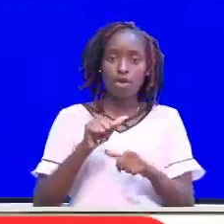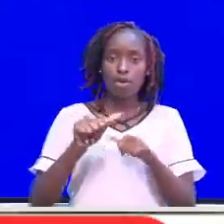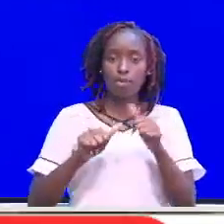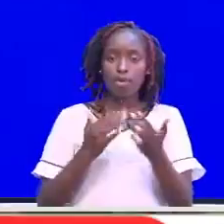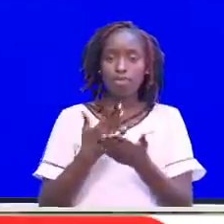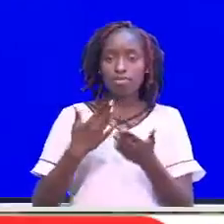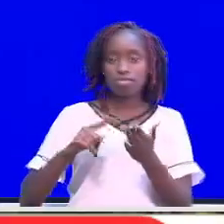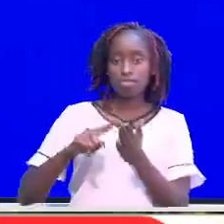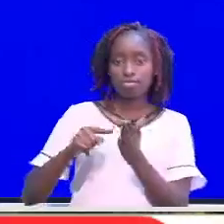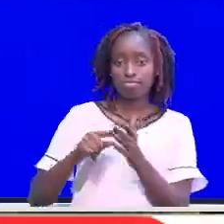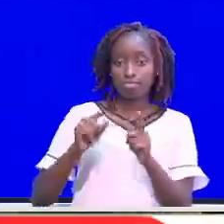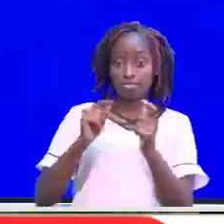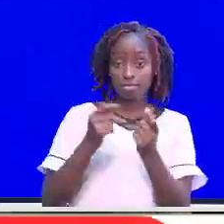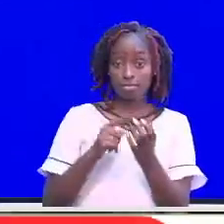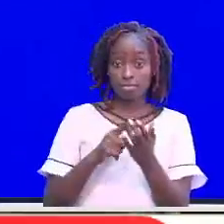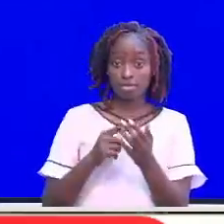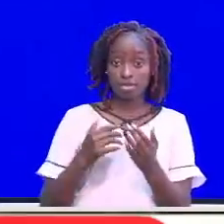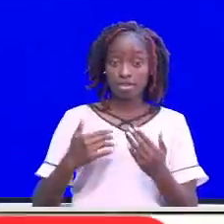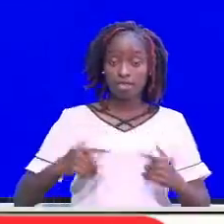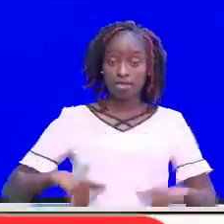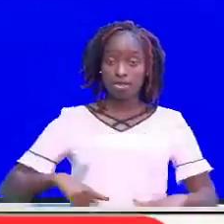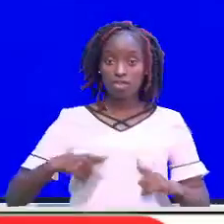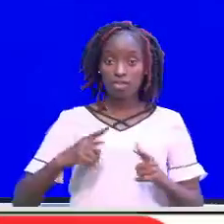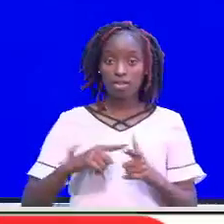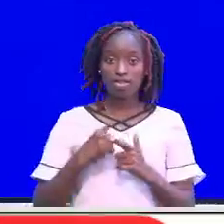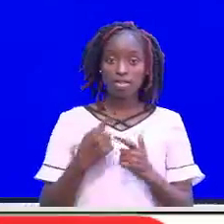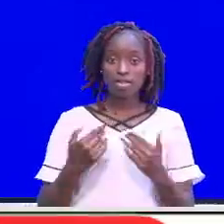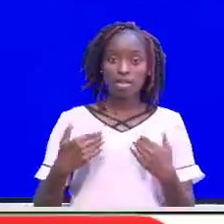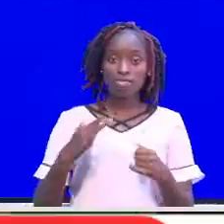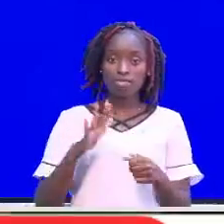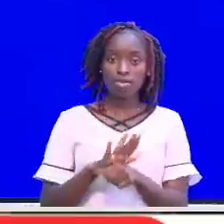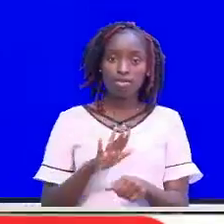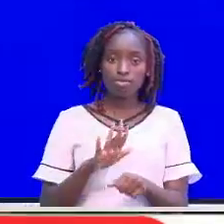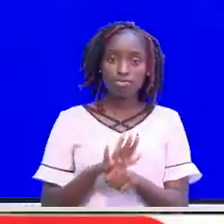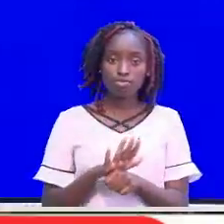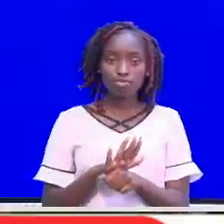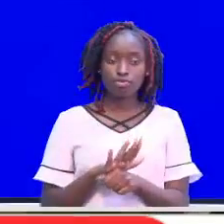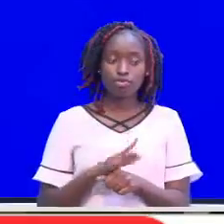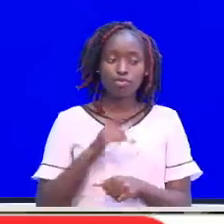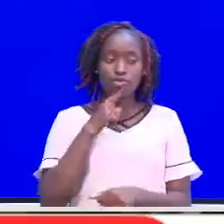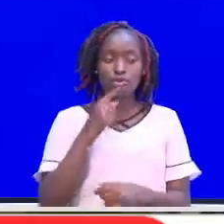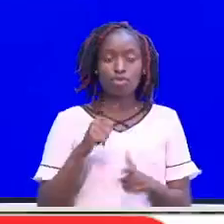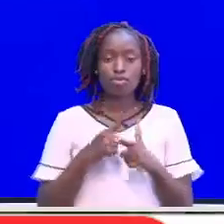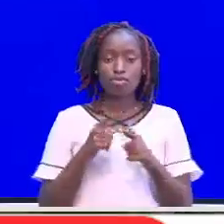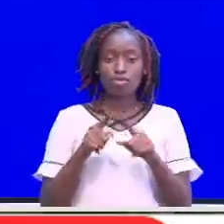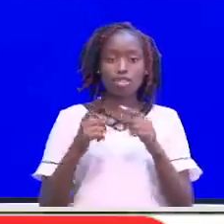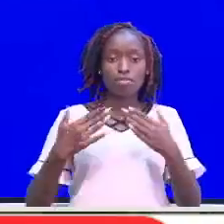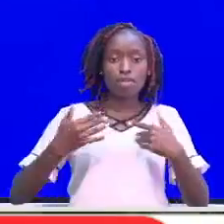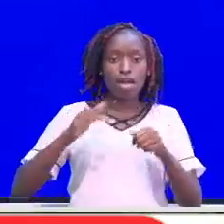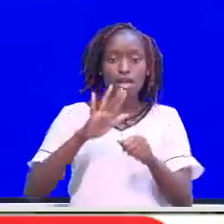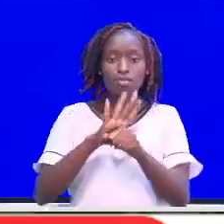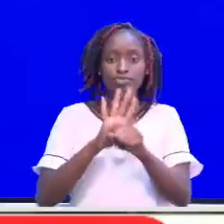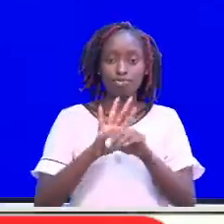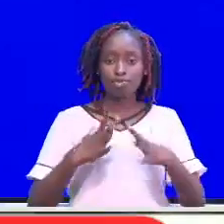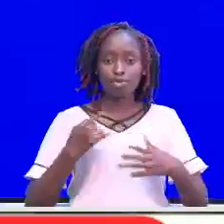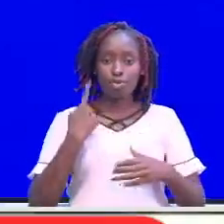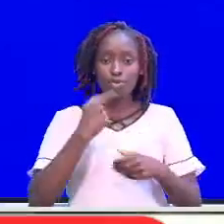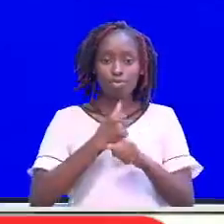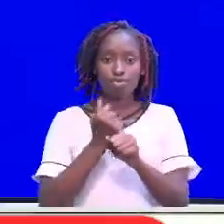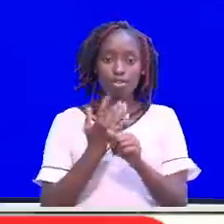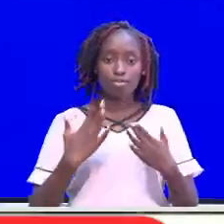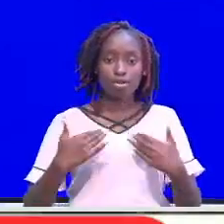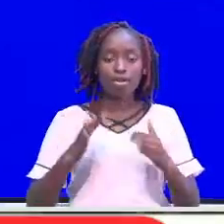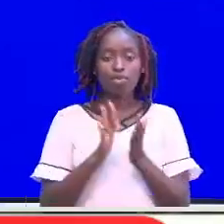imeishi ikikaa wazee. Na makezi kubwa ile mti ambayo hata ukiangalia ukimaliza utaangalia nyuma yetu, unakuta iko na